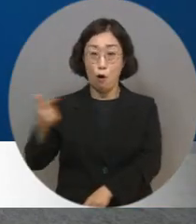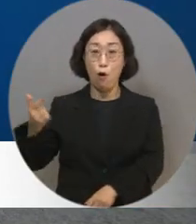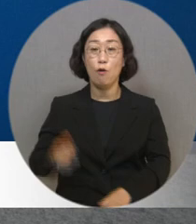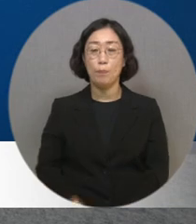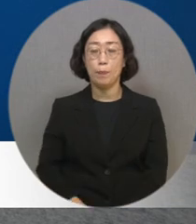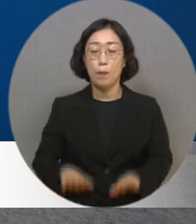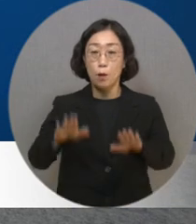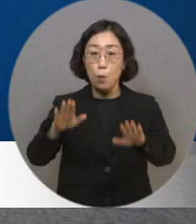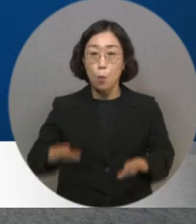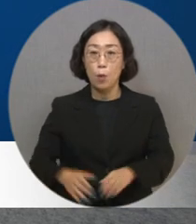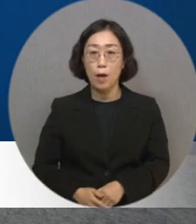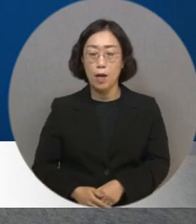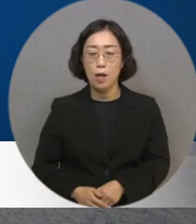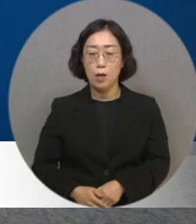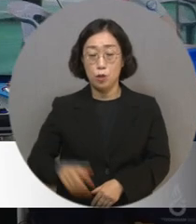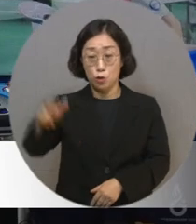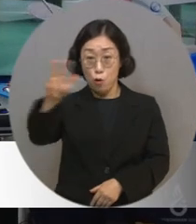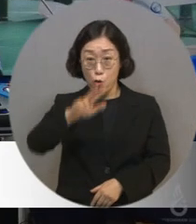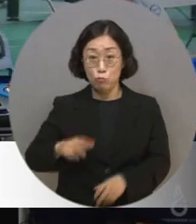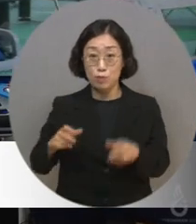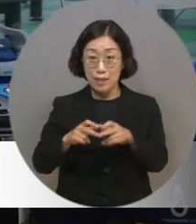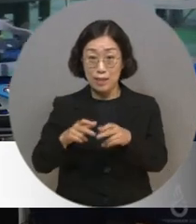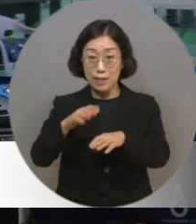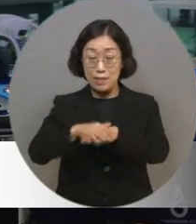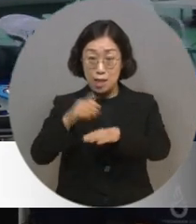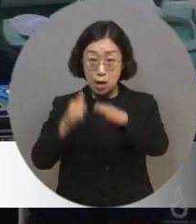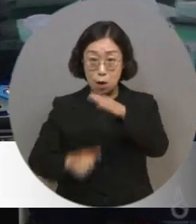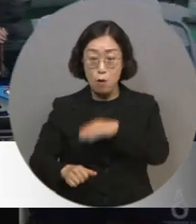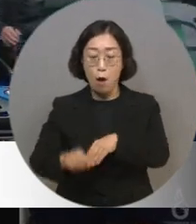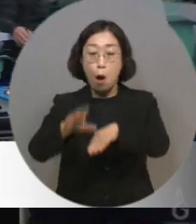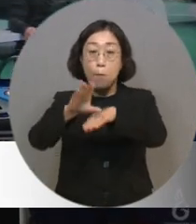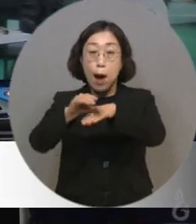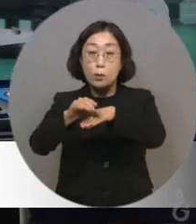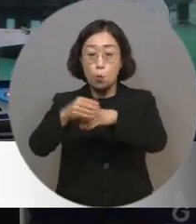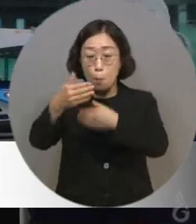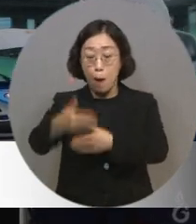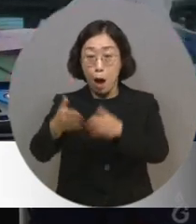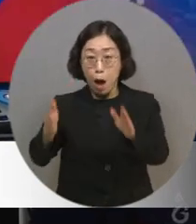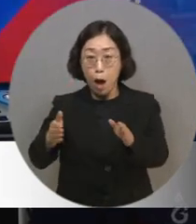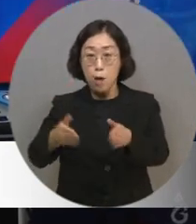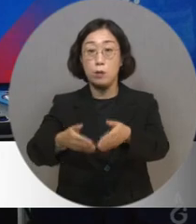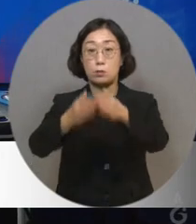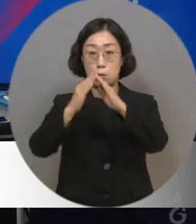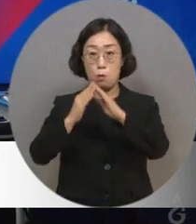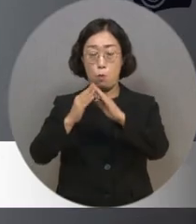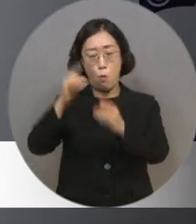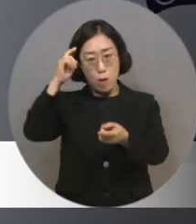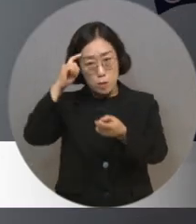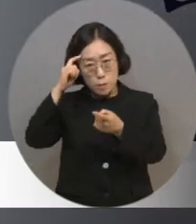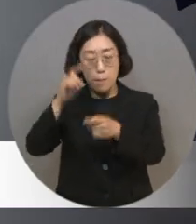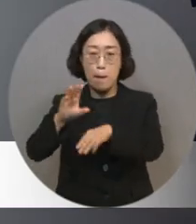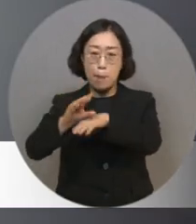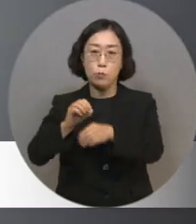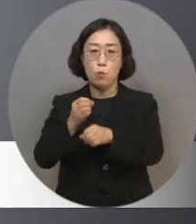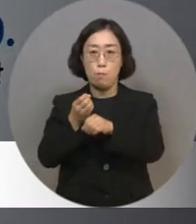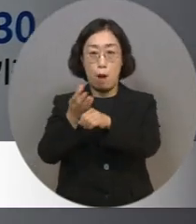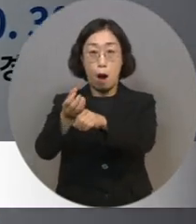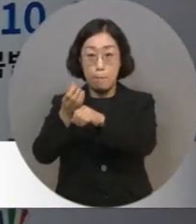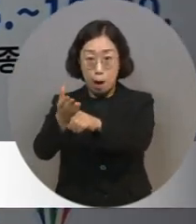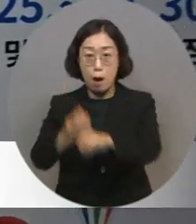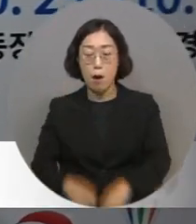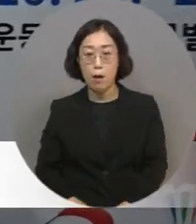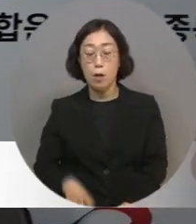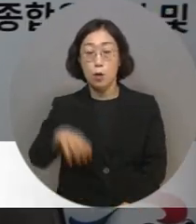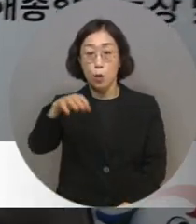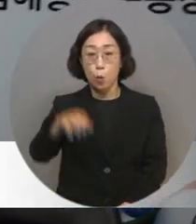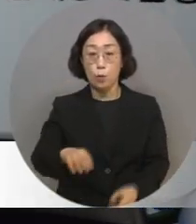특히 올해는 전국장애인체전 최초로 생방송 스튜디오가 운영돼 높은 관심을 이끌어냈습니다. 생방송